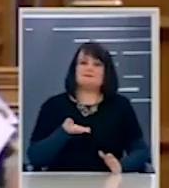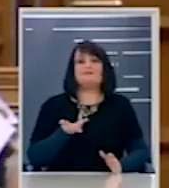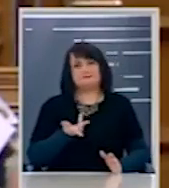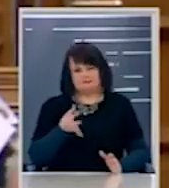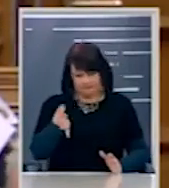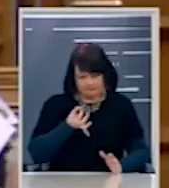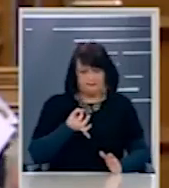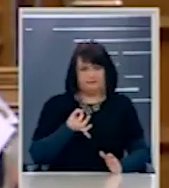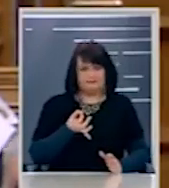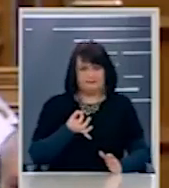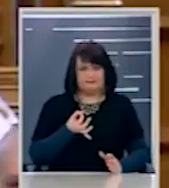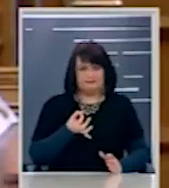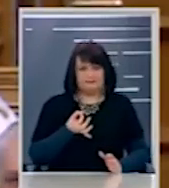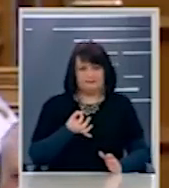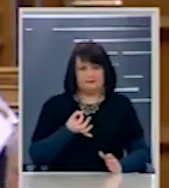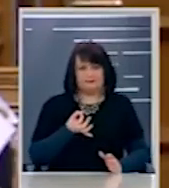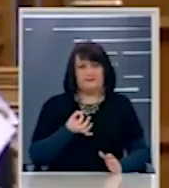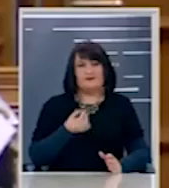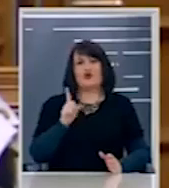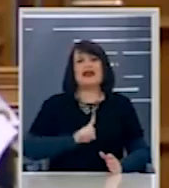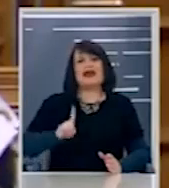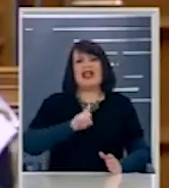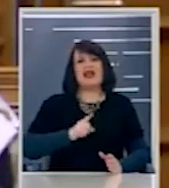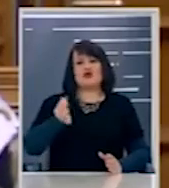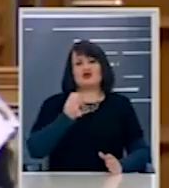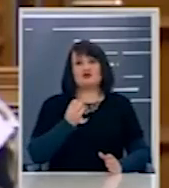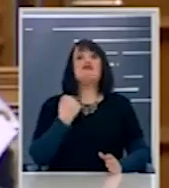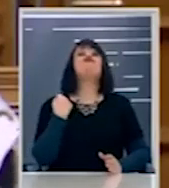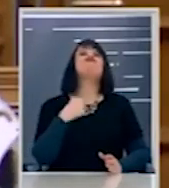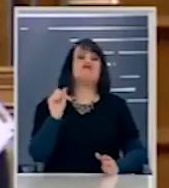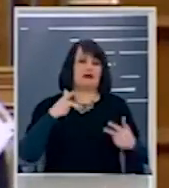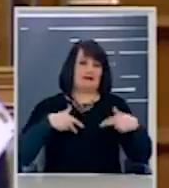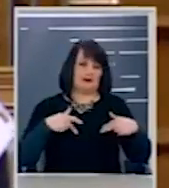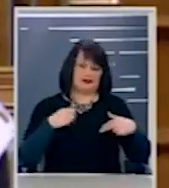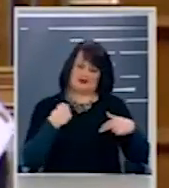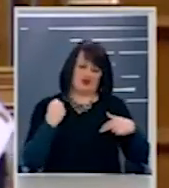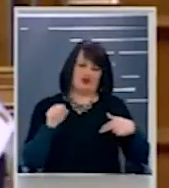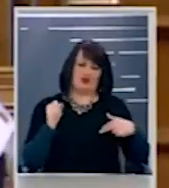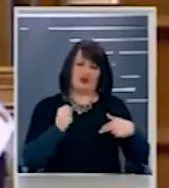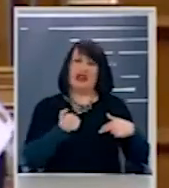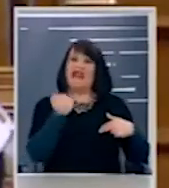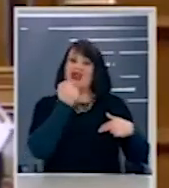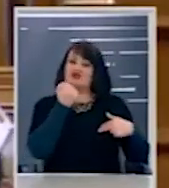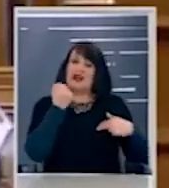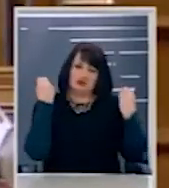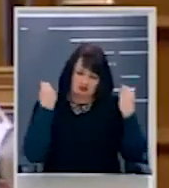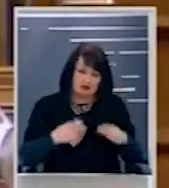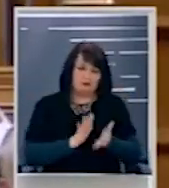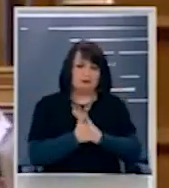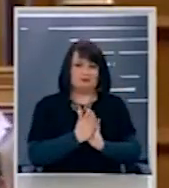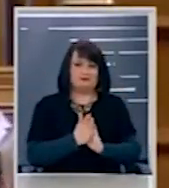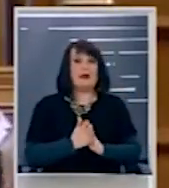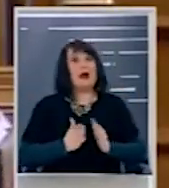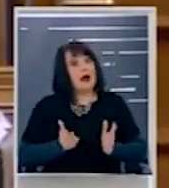και λέγατε, κυρίως ο αρχηγός της αξιωματικής αντιπολίτευσης, διαφωνώ με την κυβέρνηση, τα έχει κάνει λάθος η κυβέρνηση,